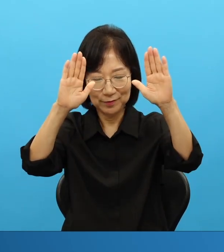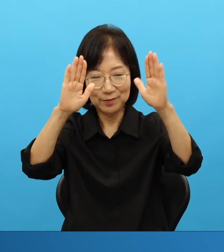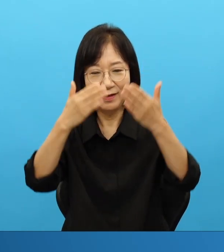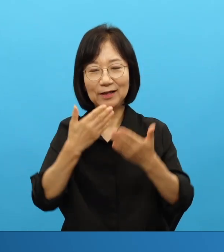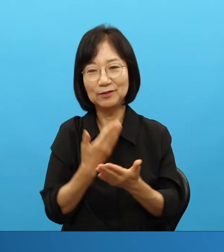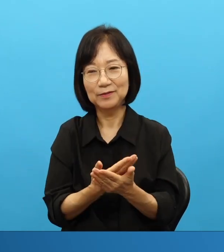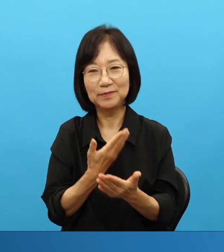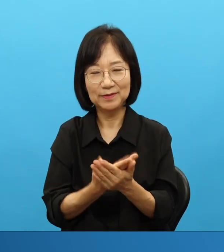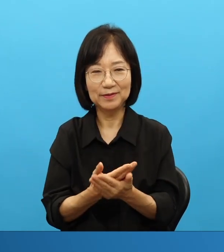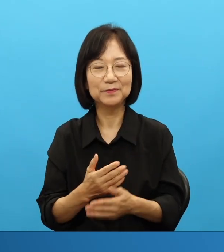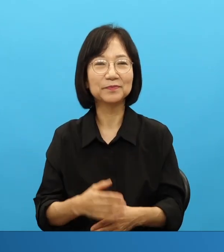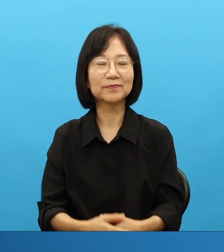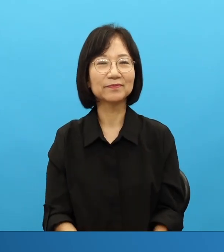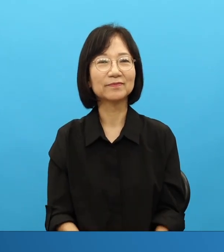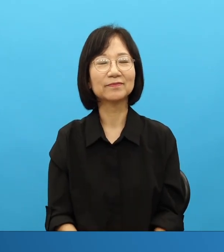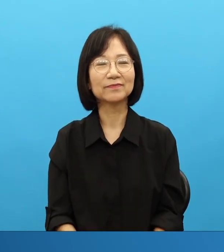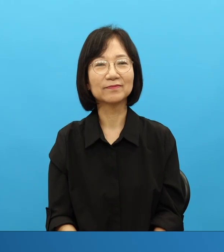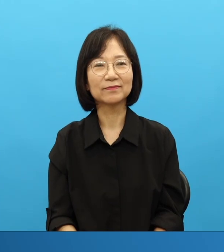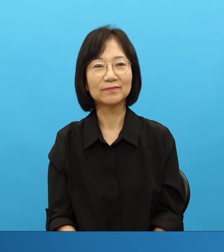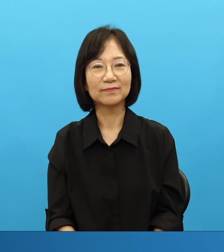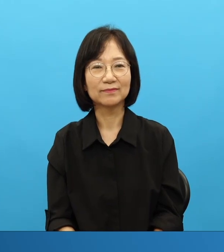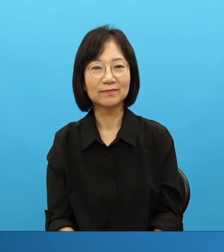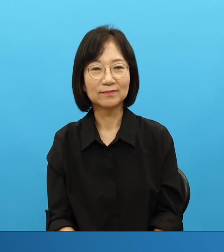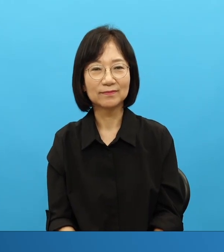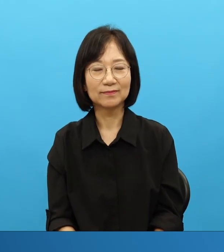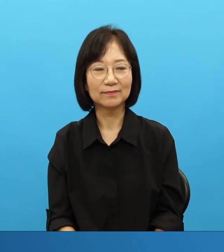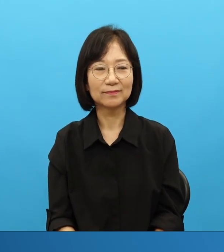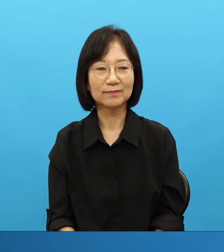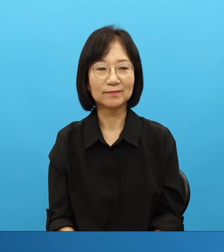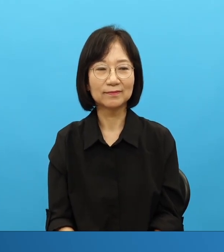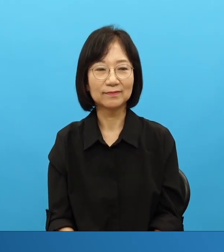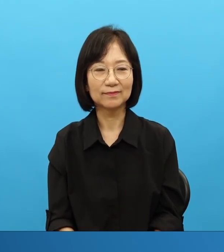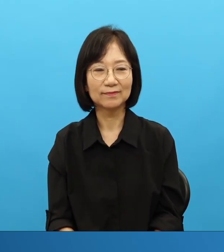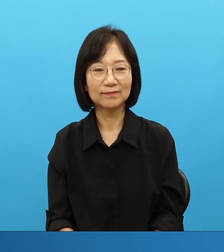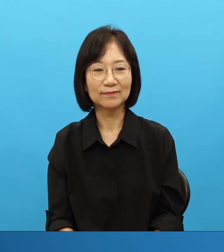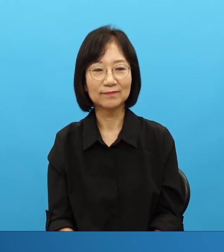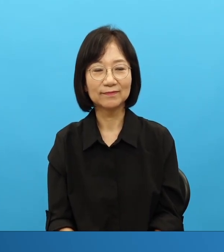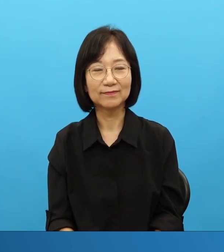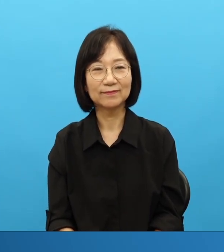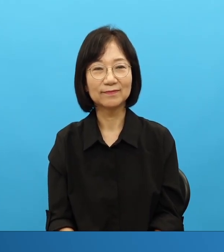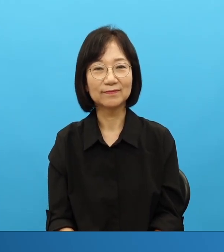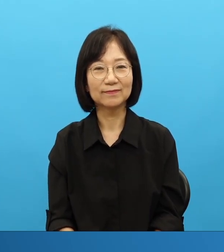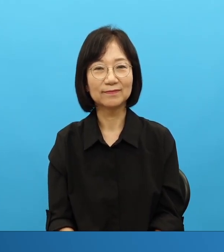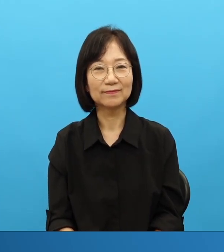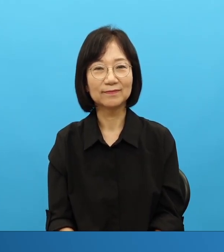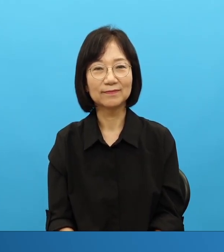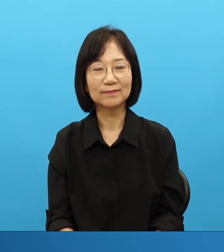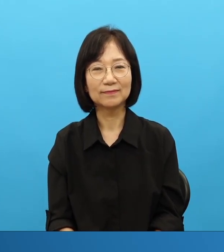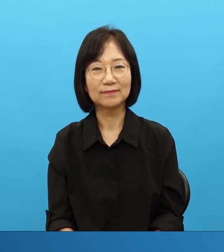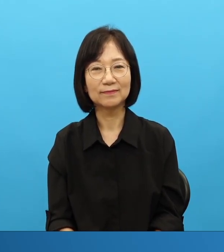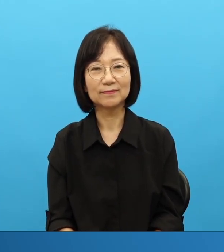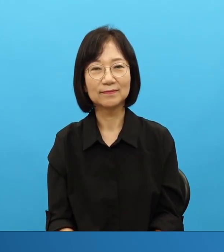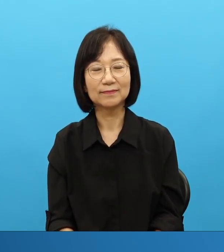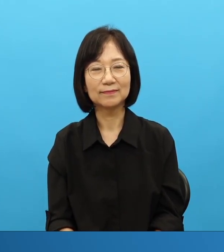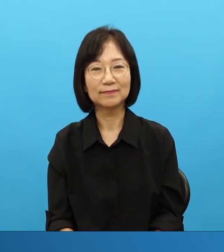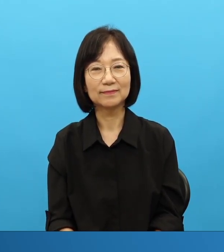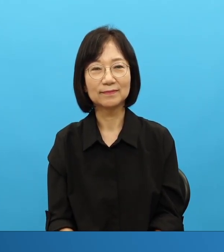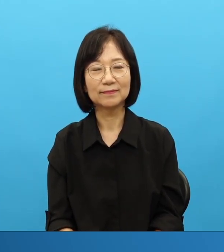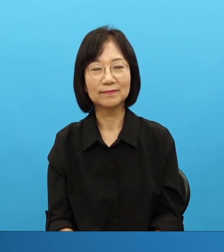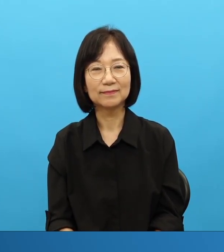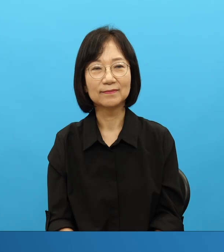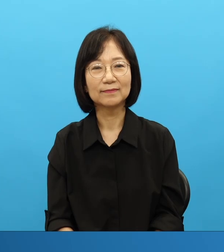유광수 목사님께서 기도해 주시겠습니다. Please rise. We will sing the second verse of O Lord in my life, and Reverend Yu Wang-soo will give us the offering prayer and benediction.